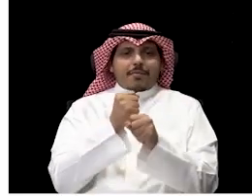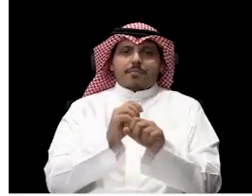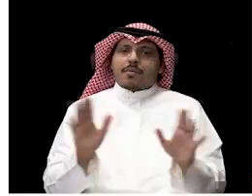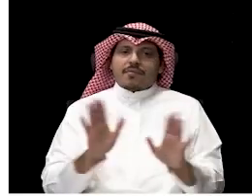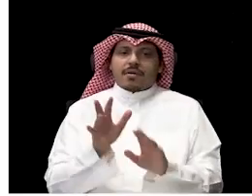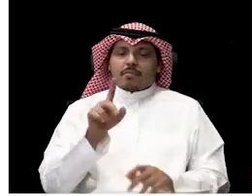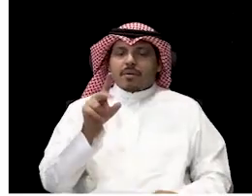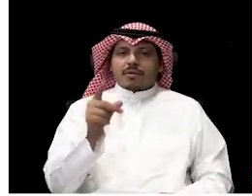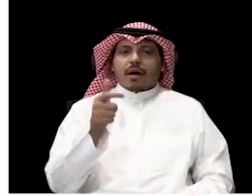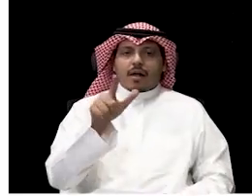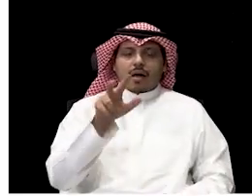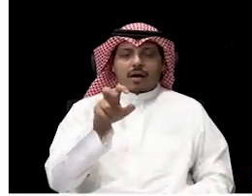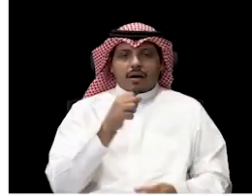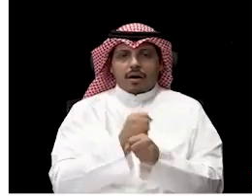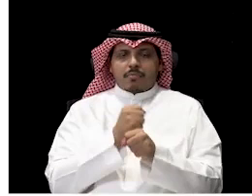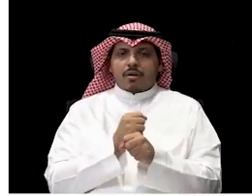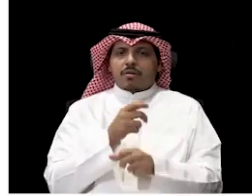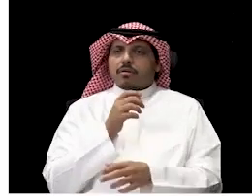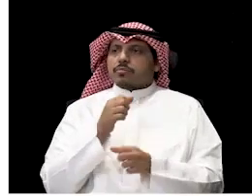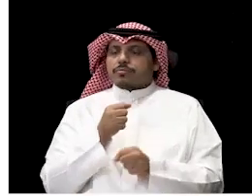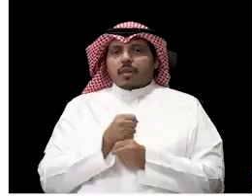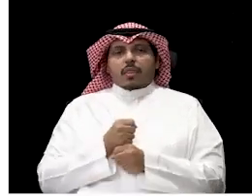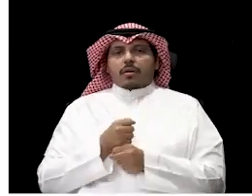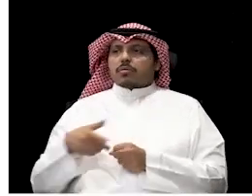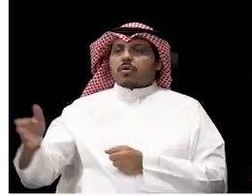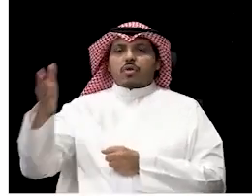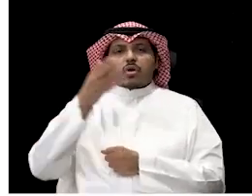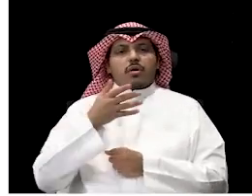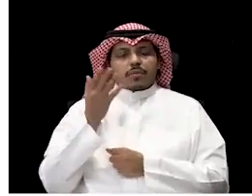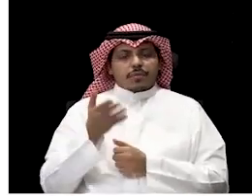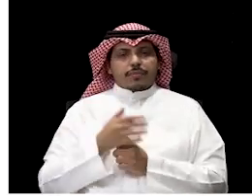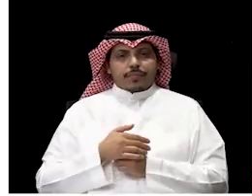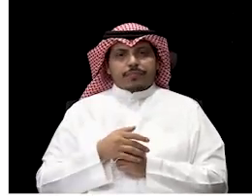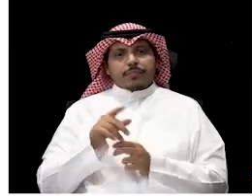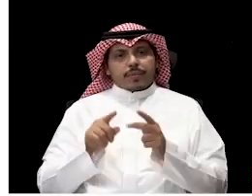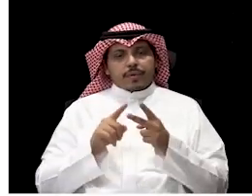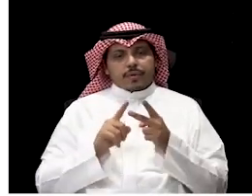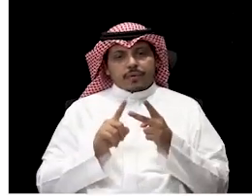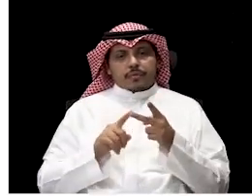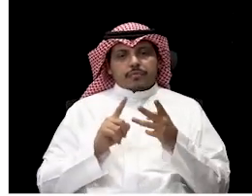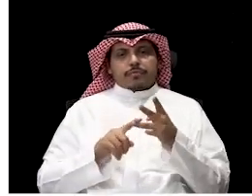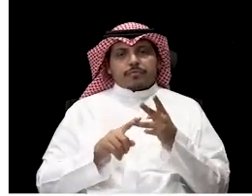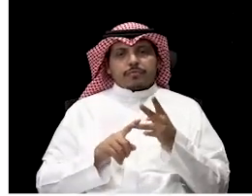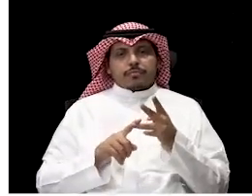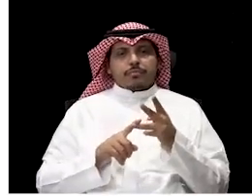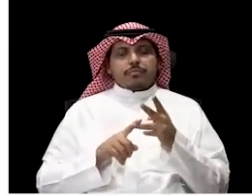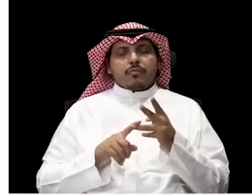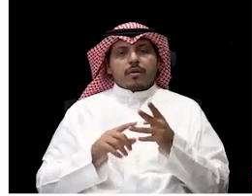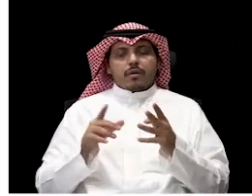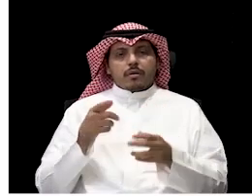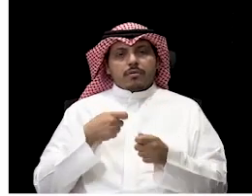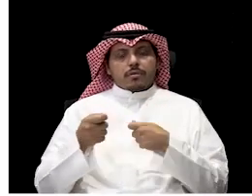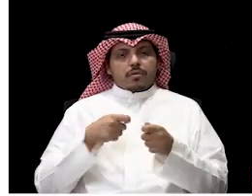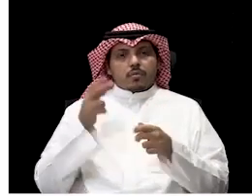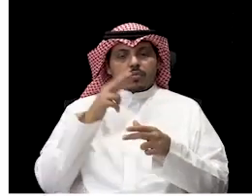قليل. تقويم الدرس الخامس عشر، ما الاقتصاد الوطني؟ هو ماذا؟ هو مجموعة عمليات